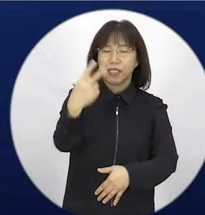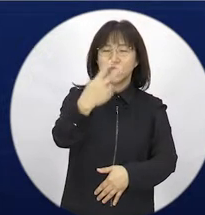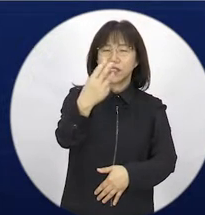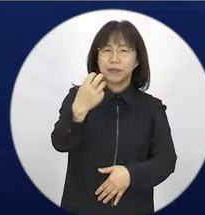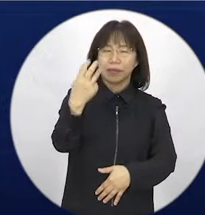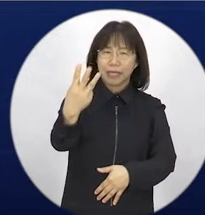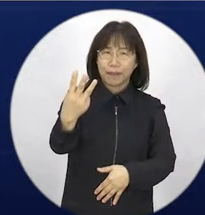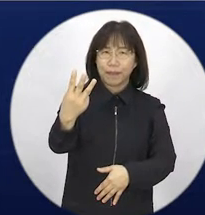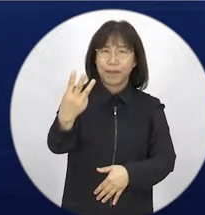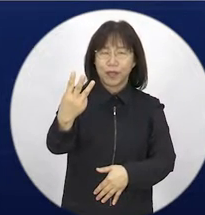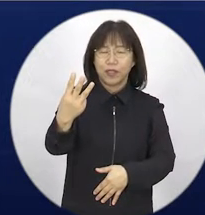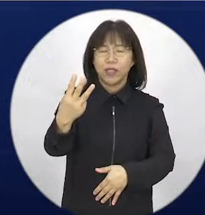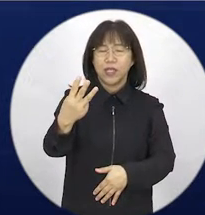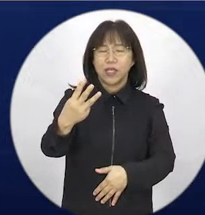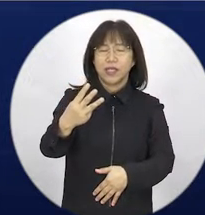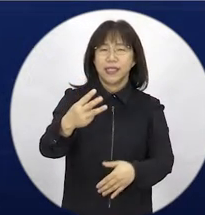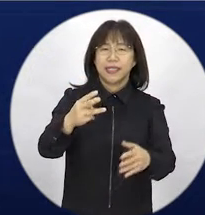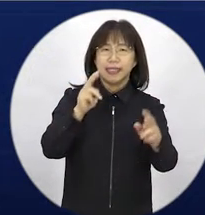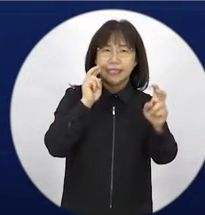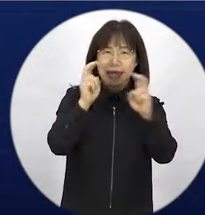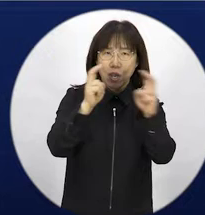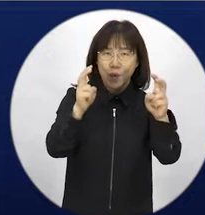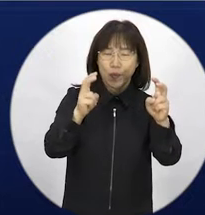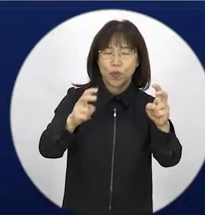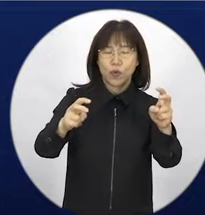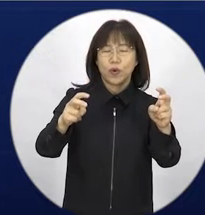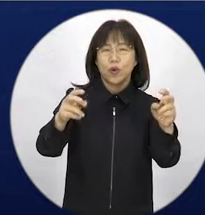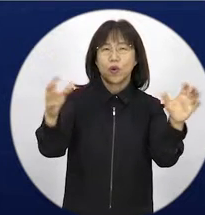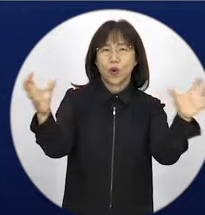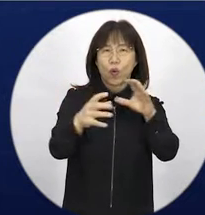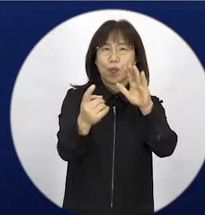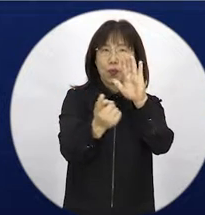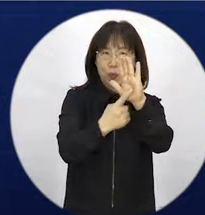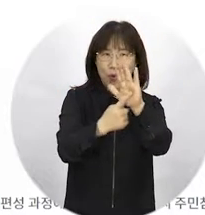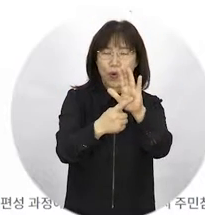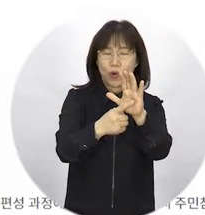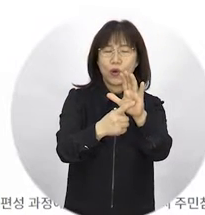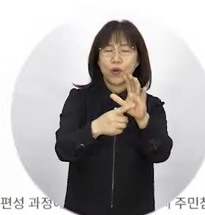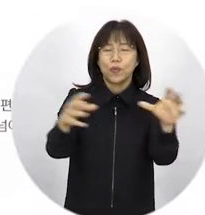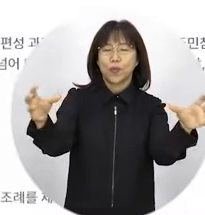2023년 주민참여예산 제안사업 공모 참여자를 모집합니다.